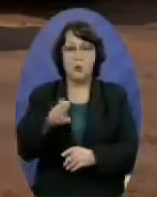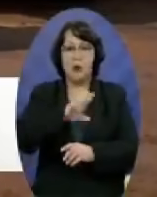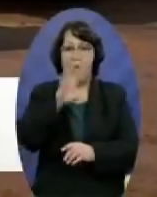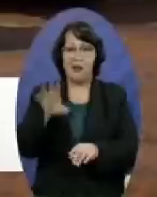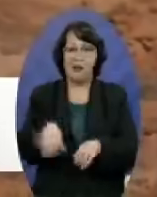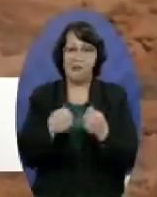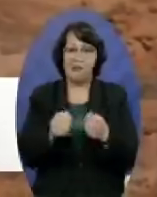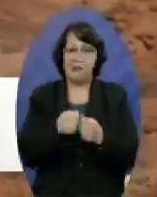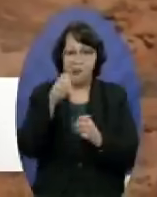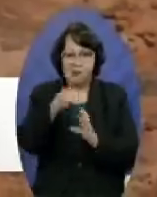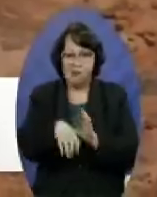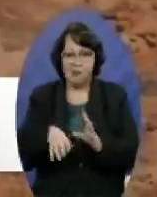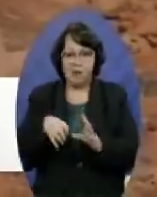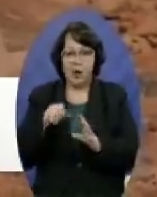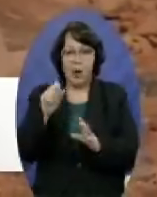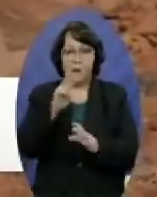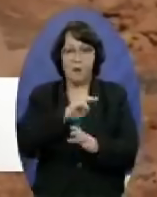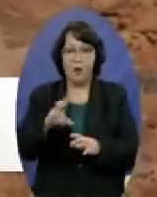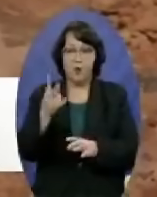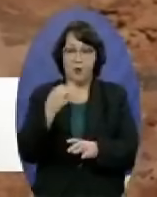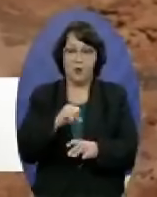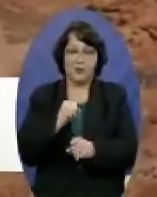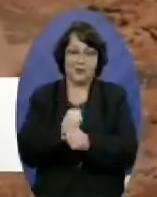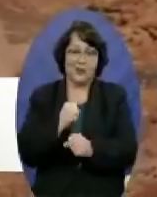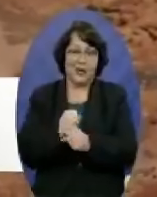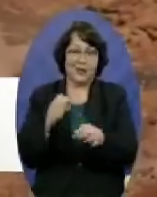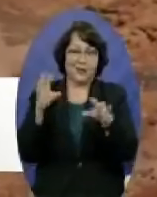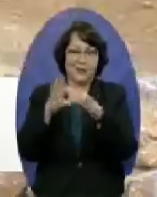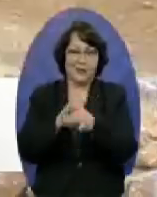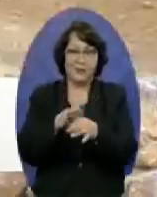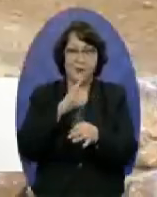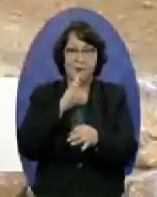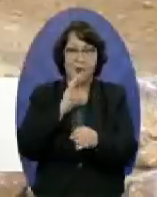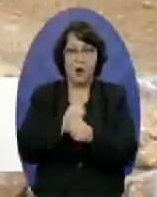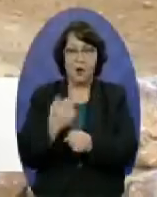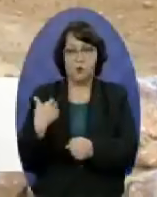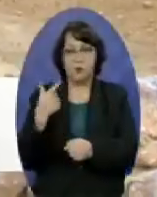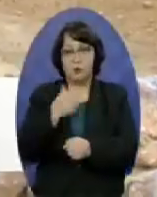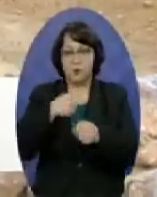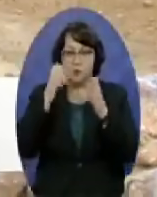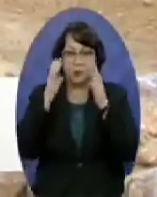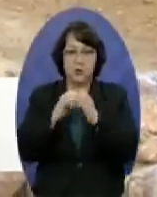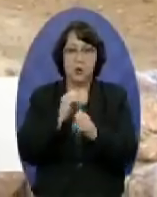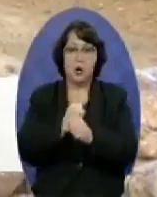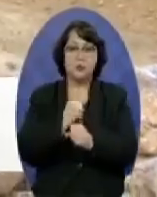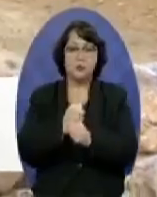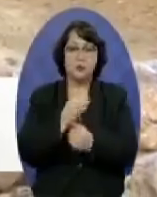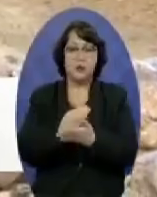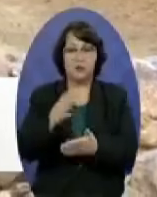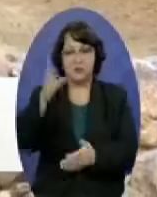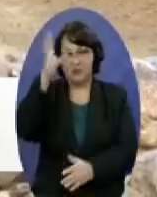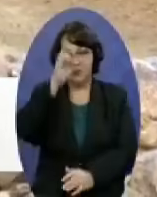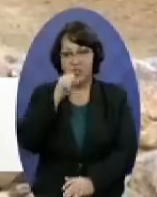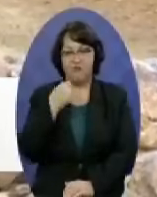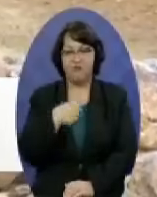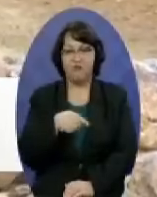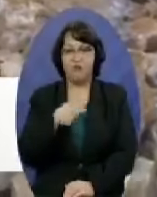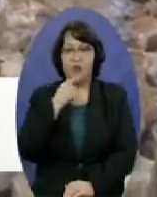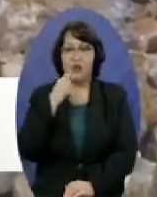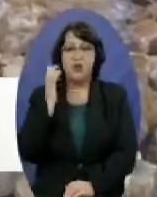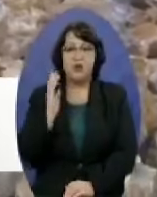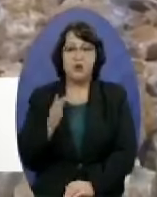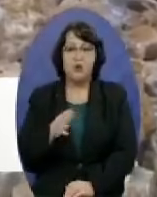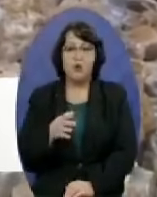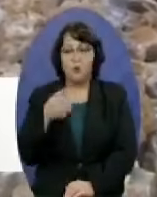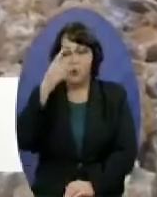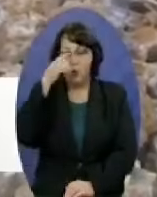үйл ажиллагааг таслан зогсоох чиглэлд ажлын хэсэг ажиллаж байгааг байгаль орчин аялал жуулчлалын сайд Цэрэнбат хэллээ. Өнөөдөр манай улсын